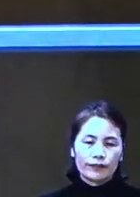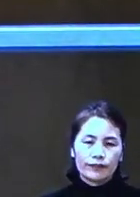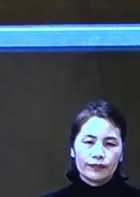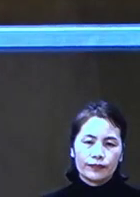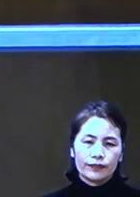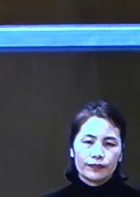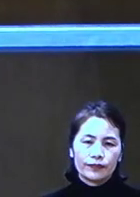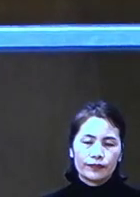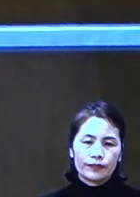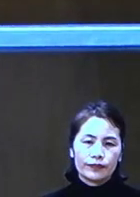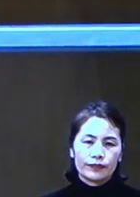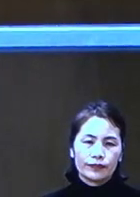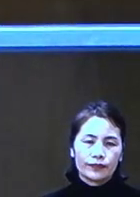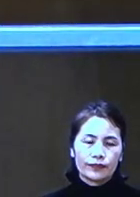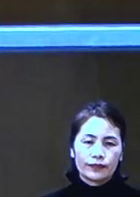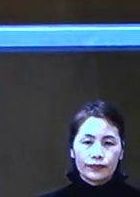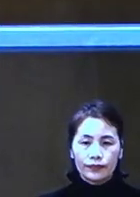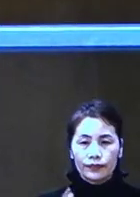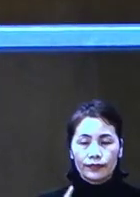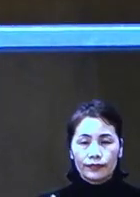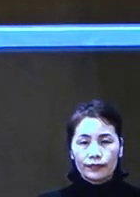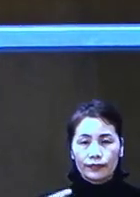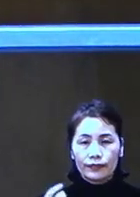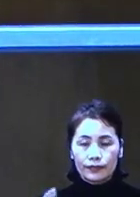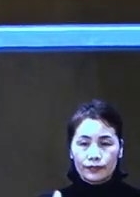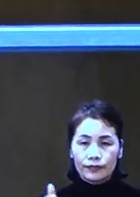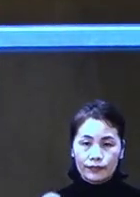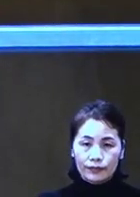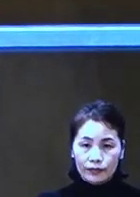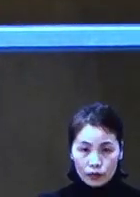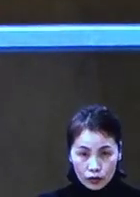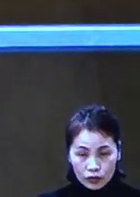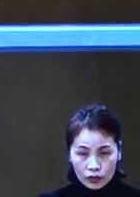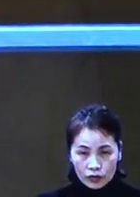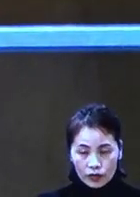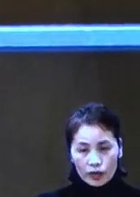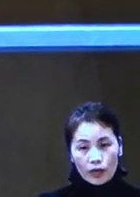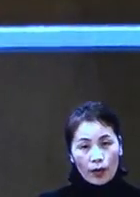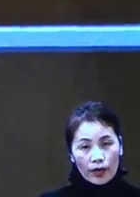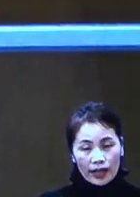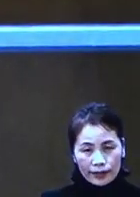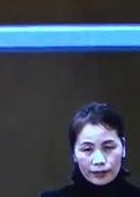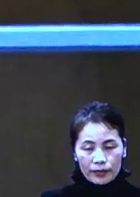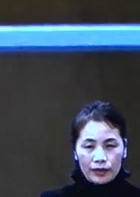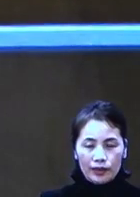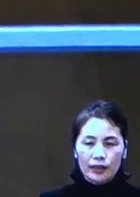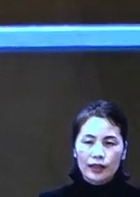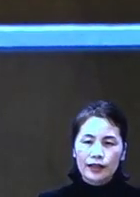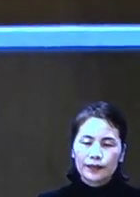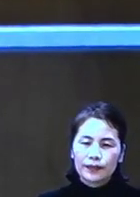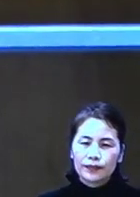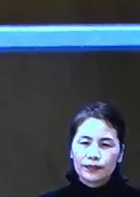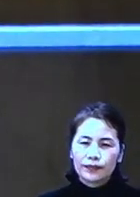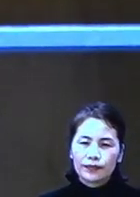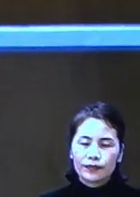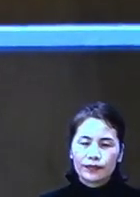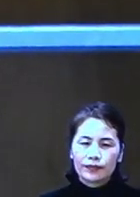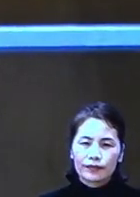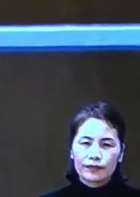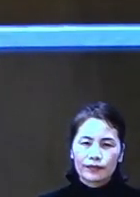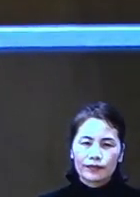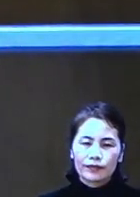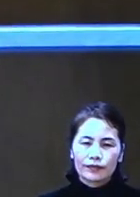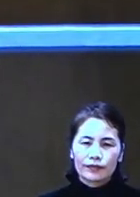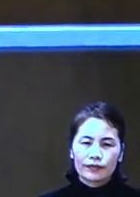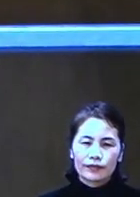한동훈 국민의힘 비상대책위원장이 경기북도 메가시티 양계를 거론하고 국민 요구를 존중하겠다고 했을 때